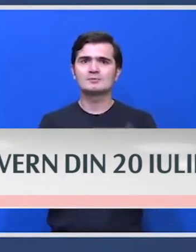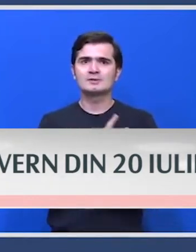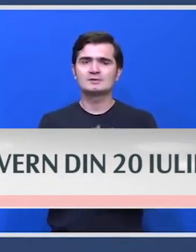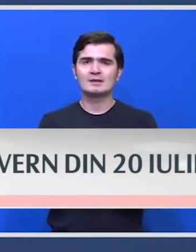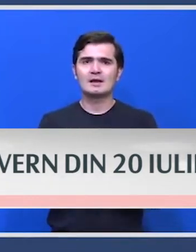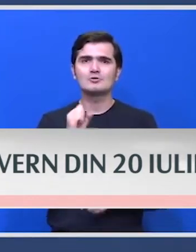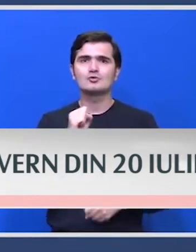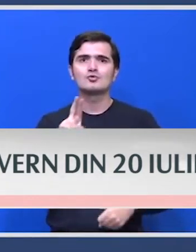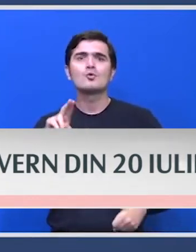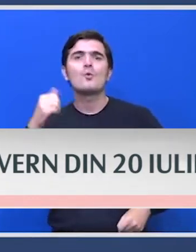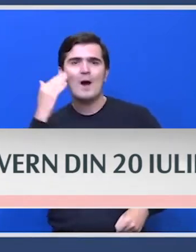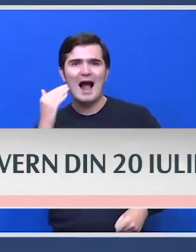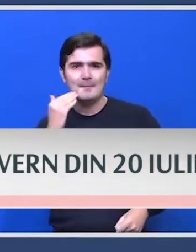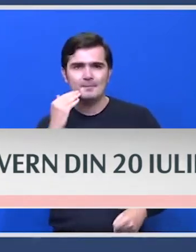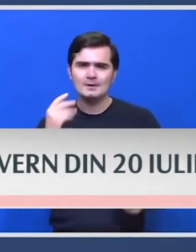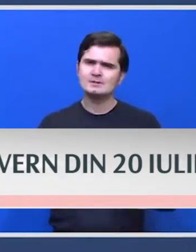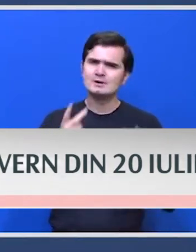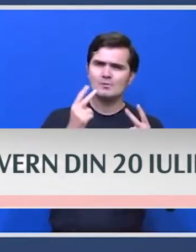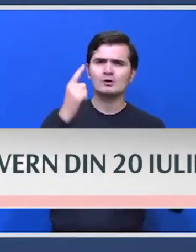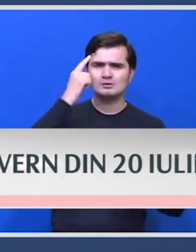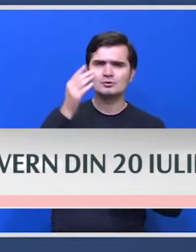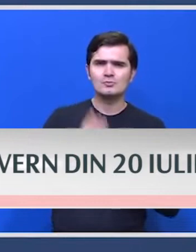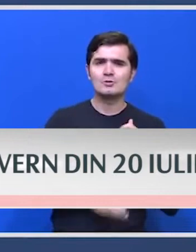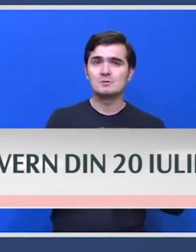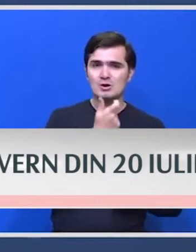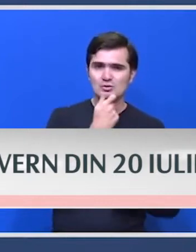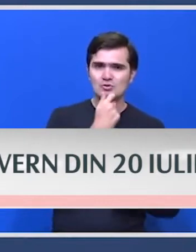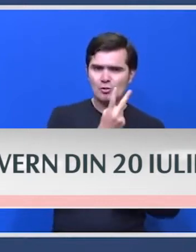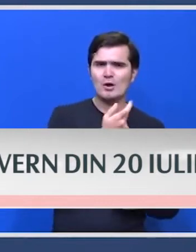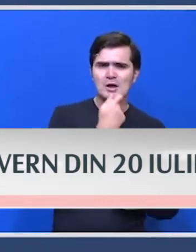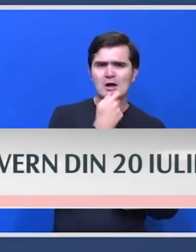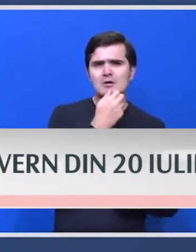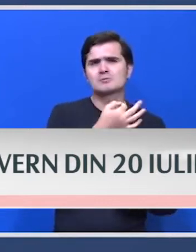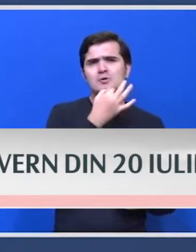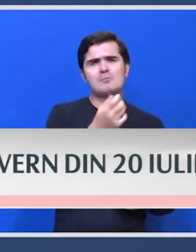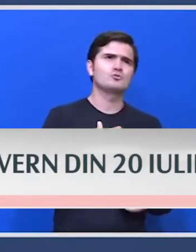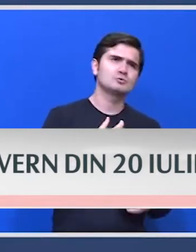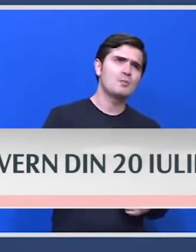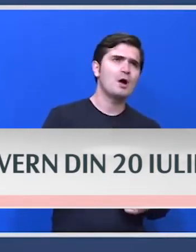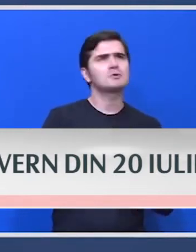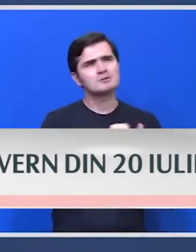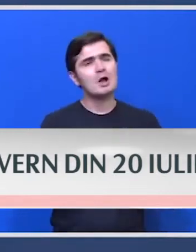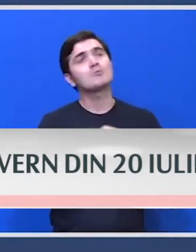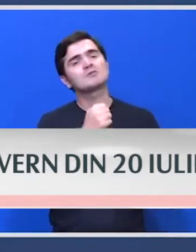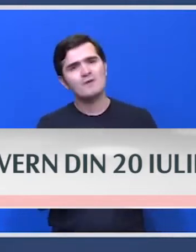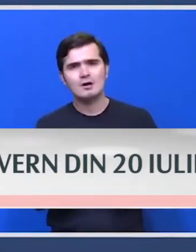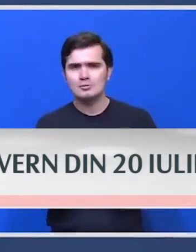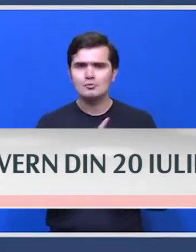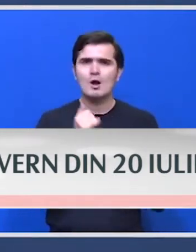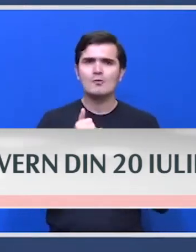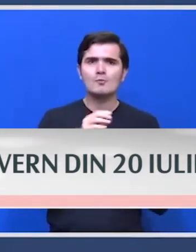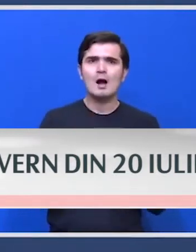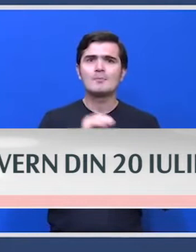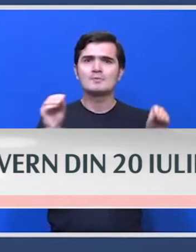E important să știm că în ultimii 2 ani am trecut de la Nu se poate sau Să se facă, împreună cu profesioniștii din 7